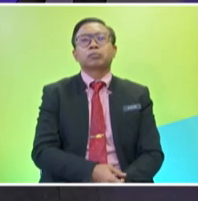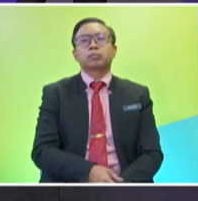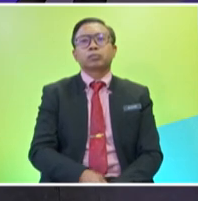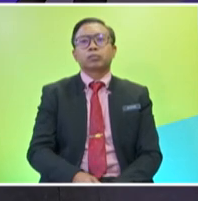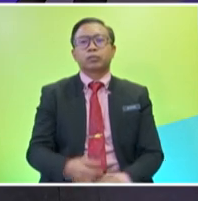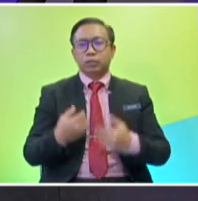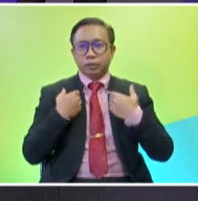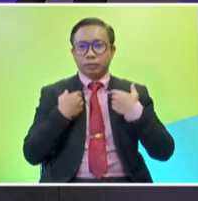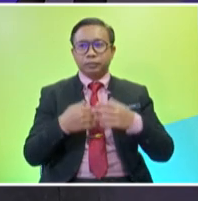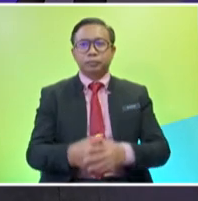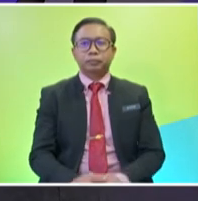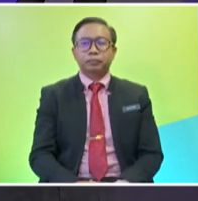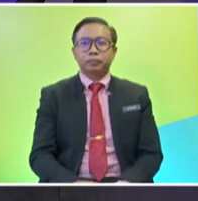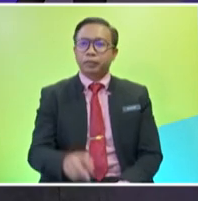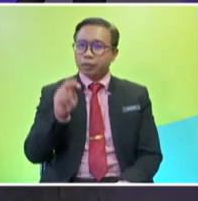kucing